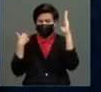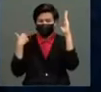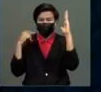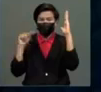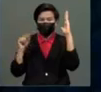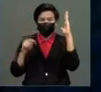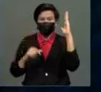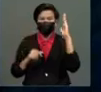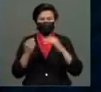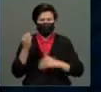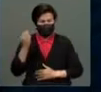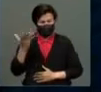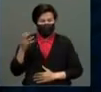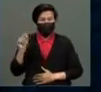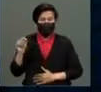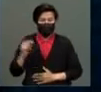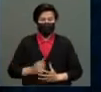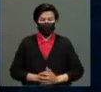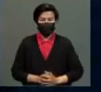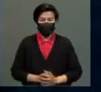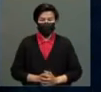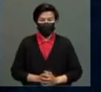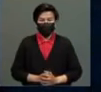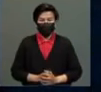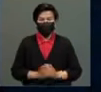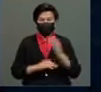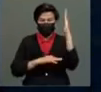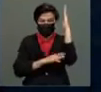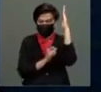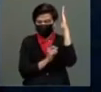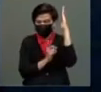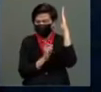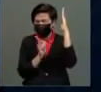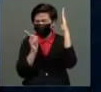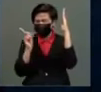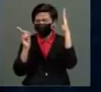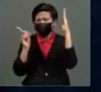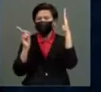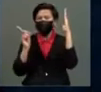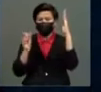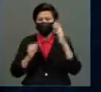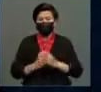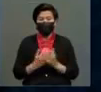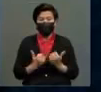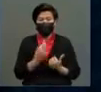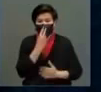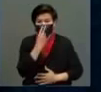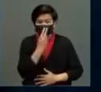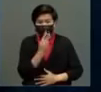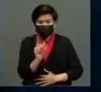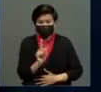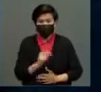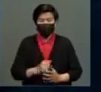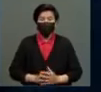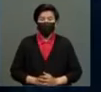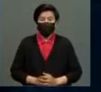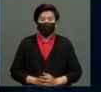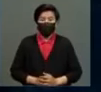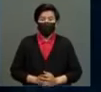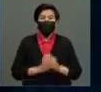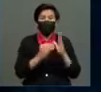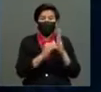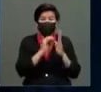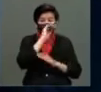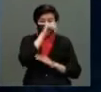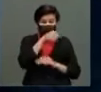ก็ยังออกไปเป็นเส้นทะแยงขึ้นนะครับครับผมและสุดท้ายเป็นเรื่องของการติดตามงานของกทม.